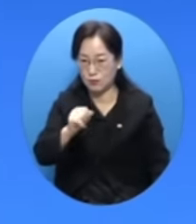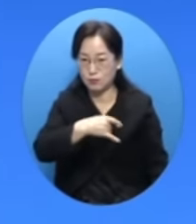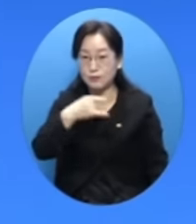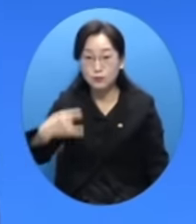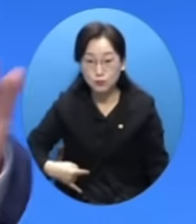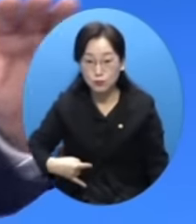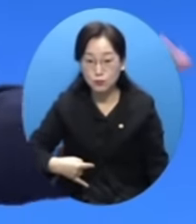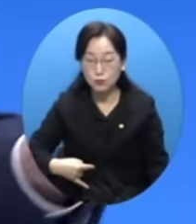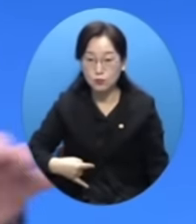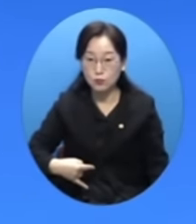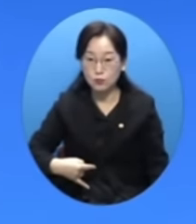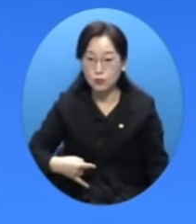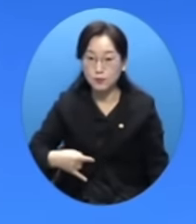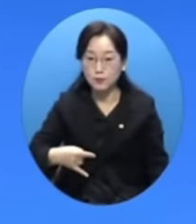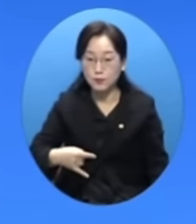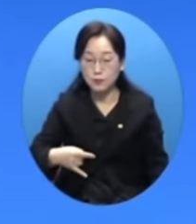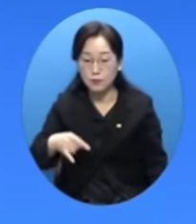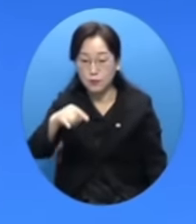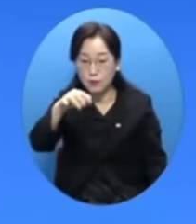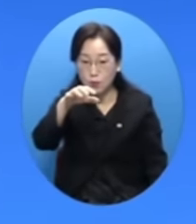인신매매로 중국 사람에게